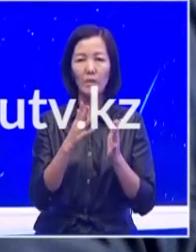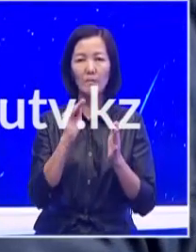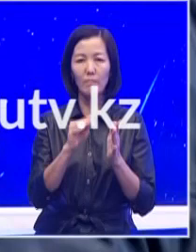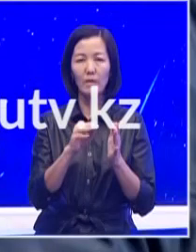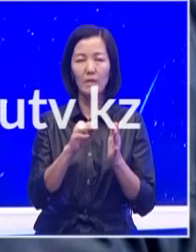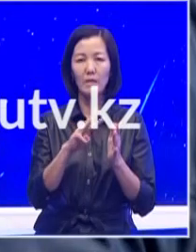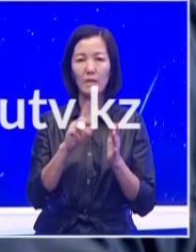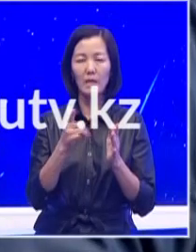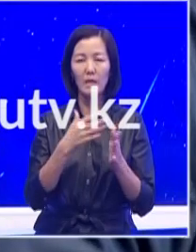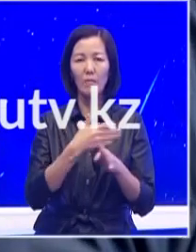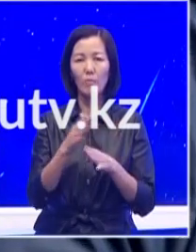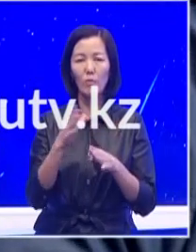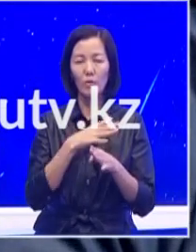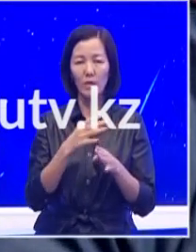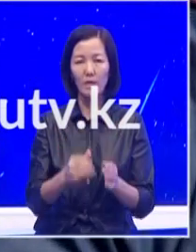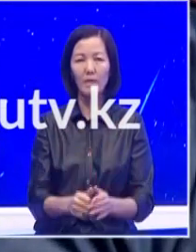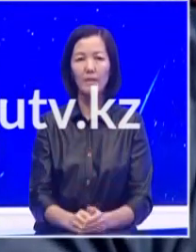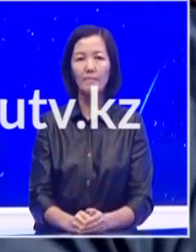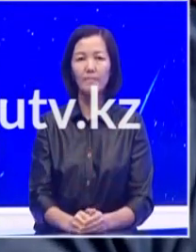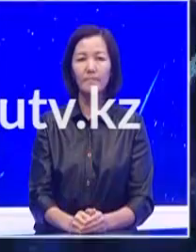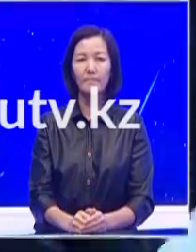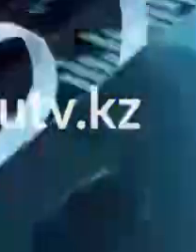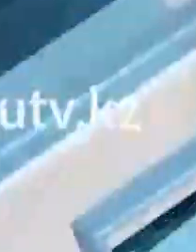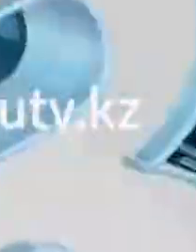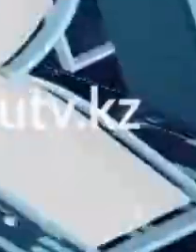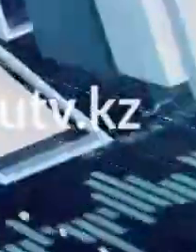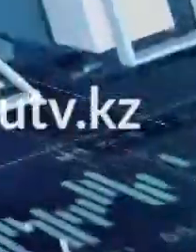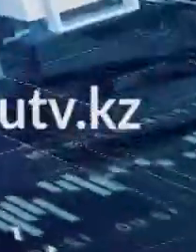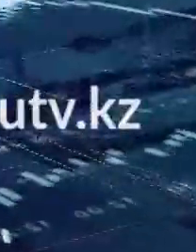бөлініп отыр жергілікті атқарушы органдарынан.